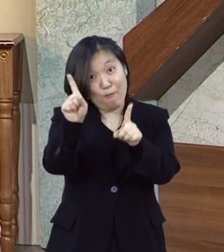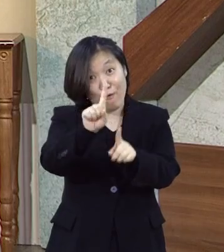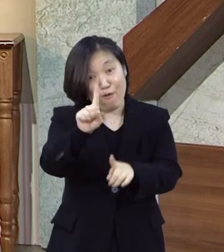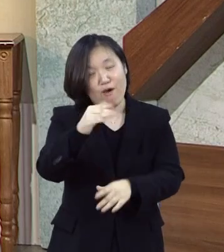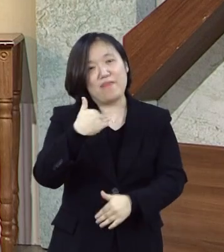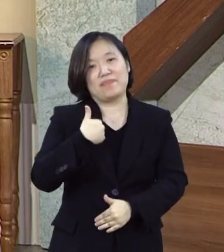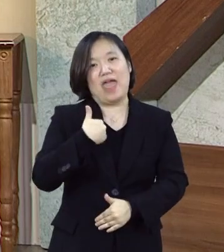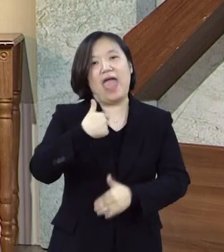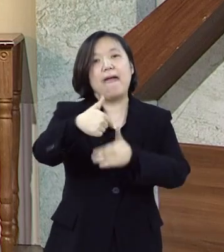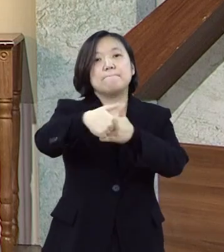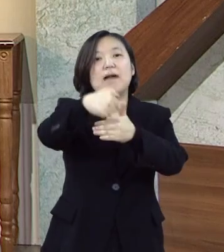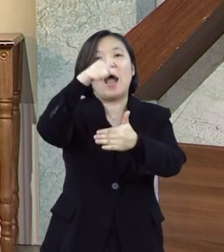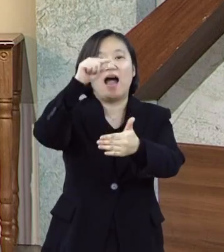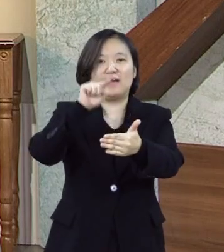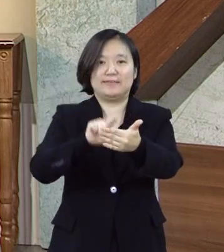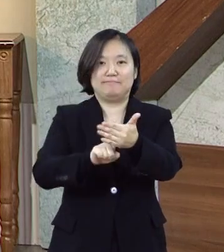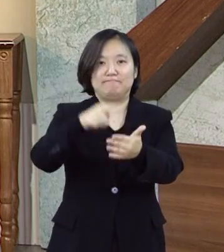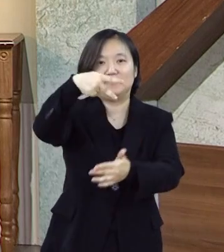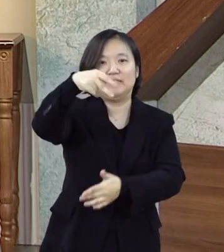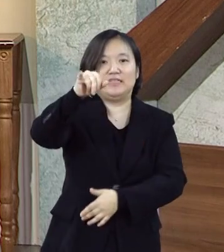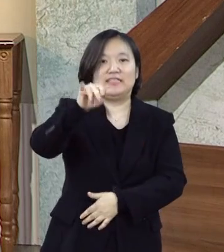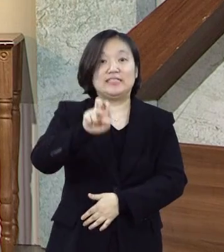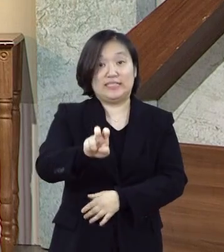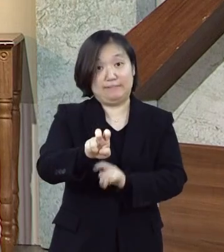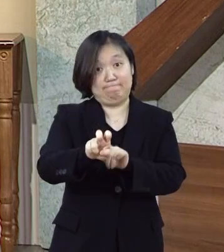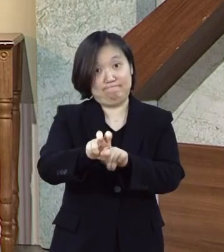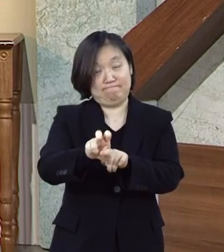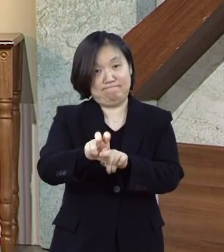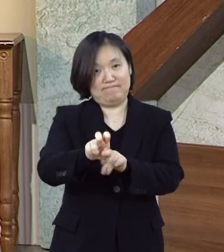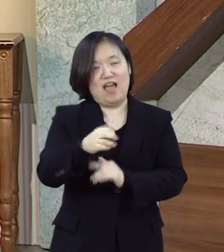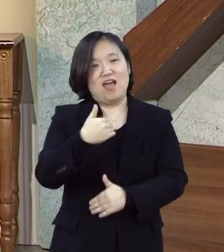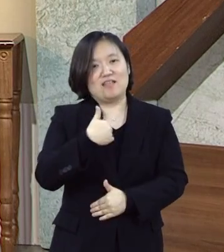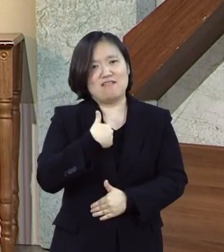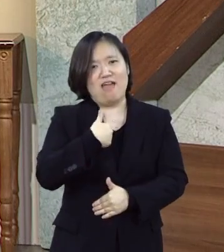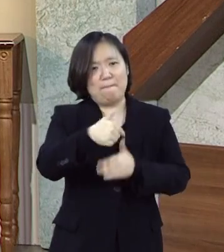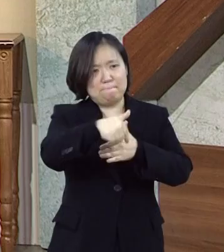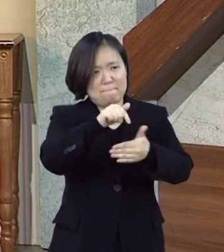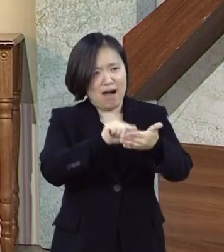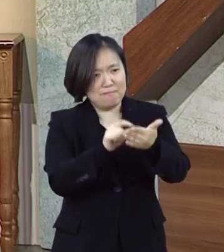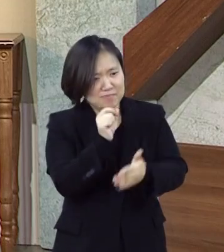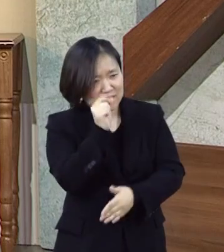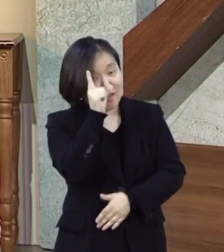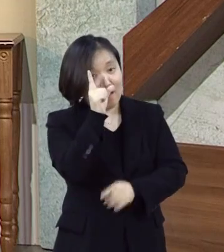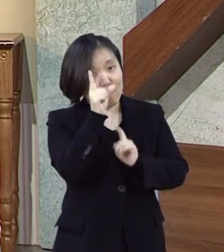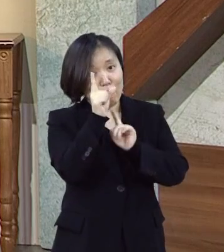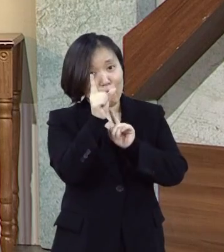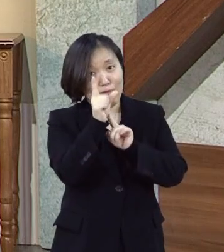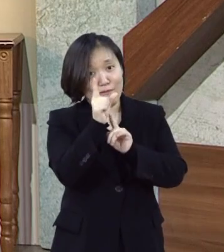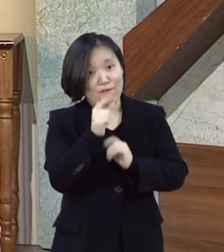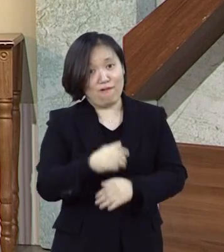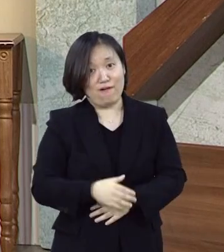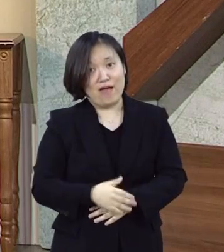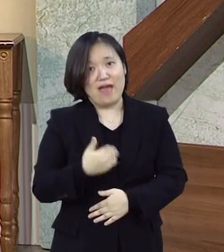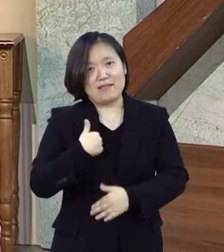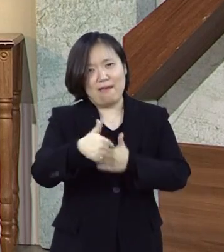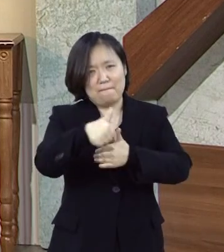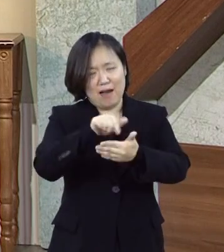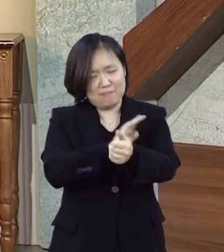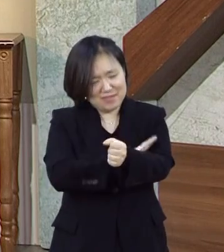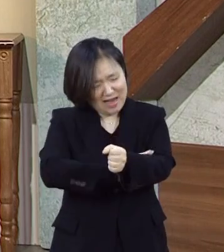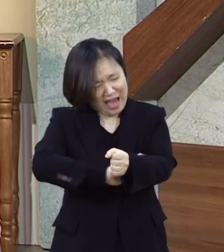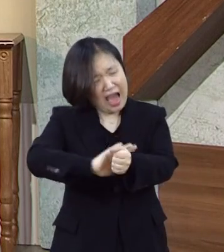마음을 깨닫는 것, 마음의 눈을 뜨는 것, 마음을 잘 쓰는